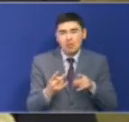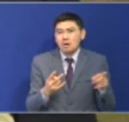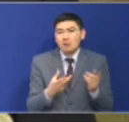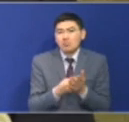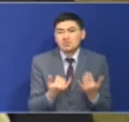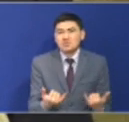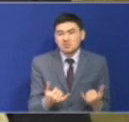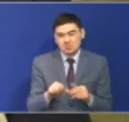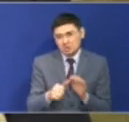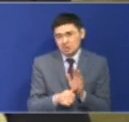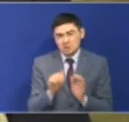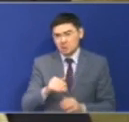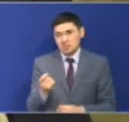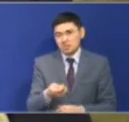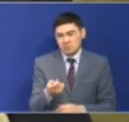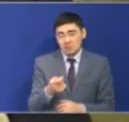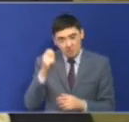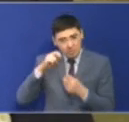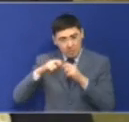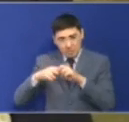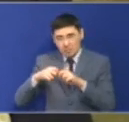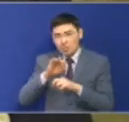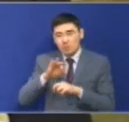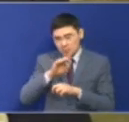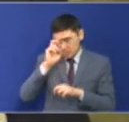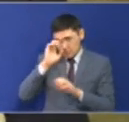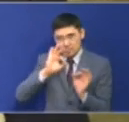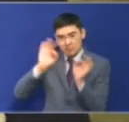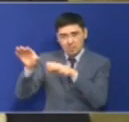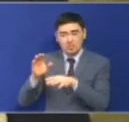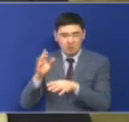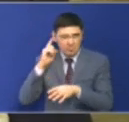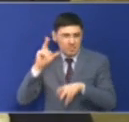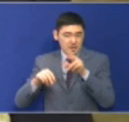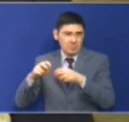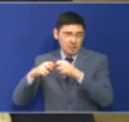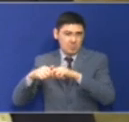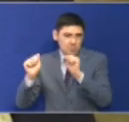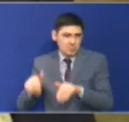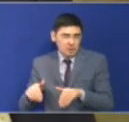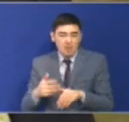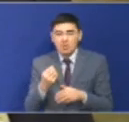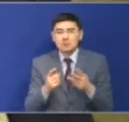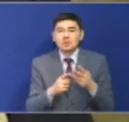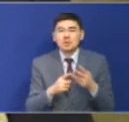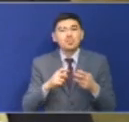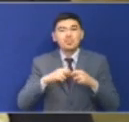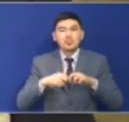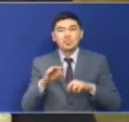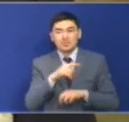является 16 тысяч тенге, но сейчас этот вопрос мы поднимаем. Я думаю, все это решится. Ну и еще один из вопросов – это жилищные